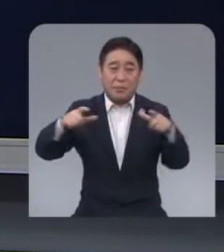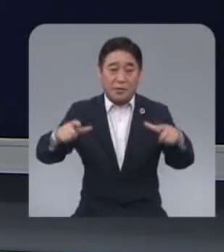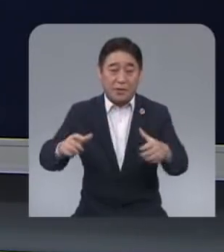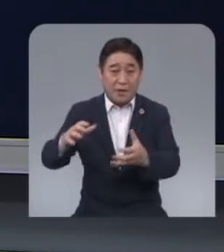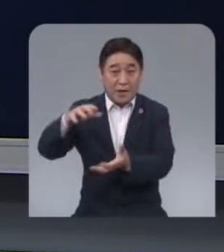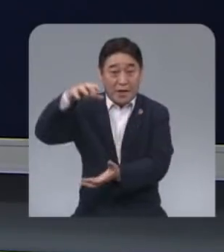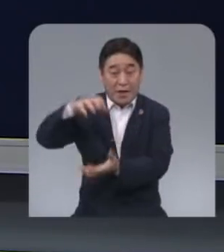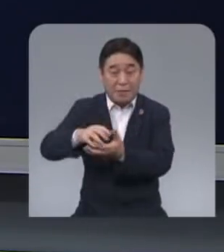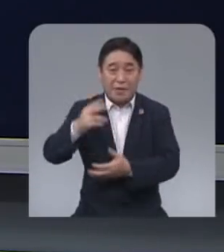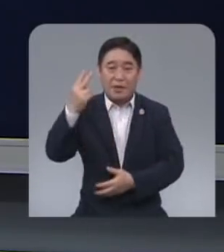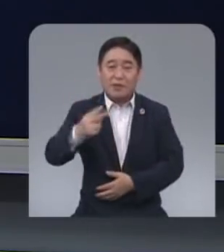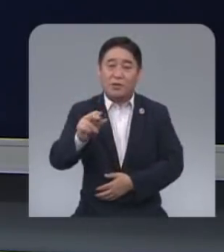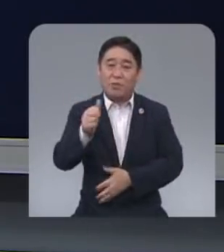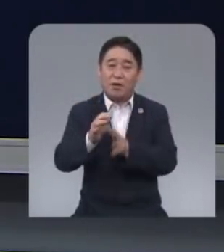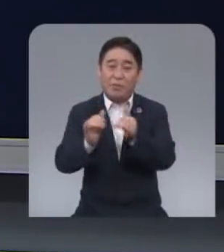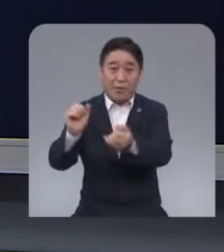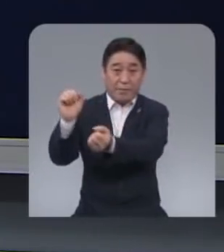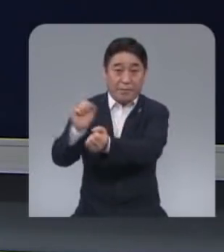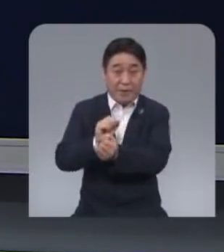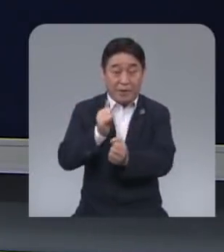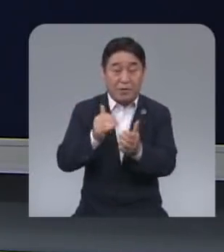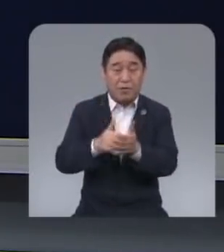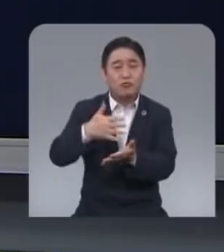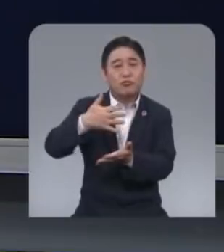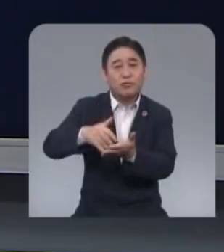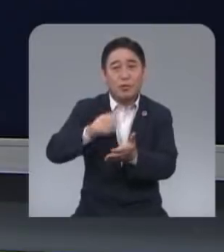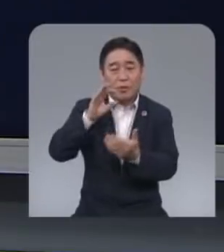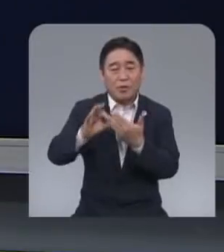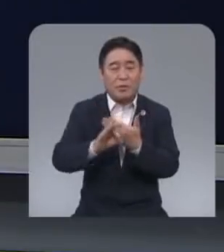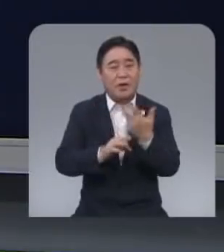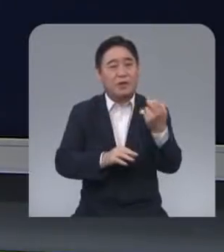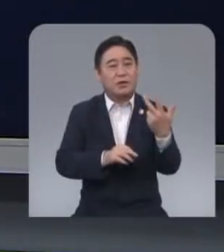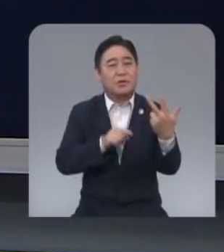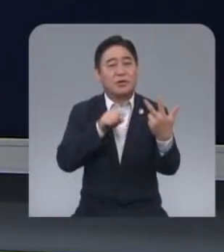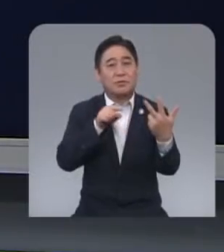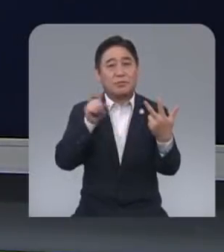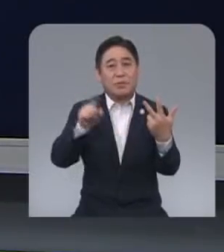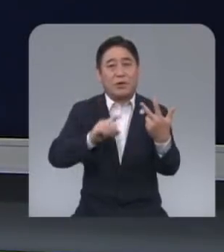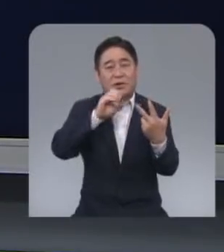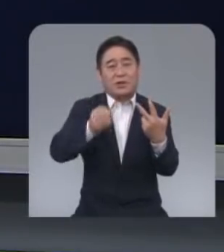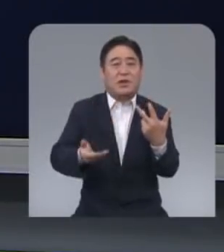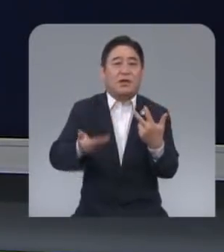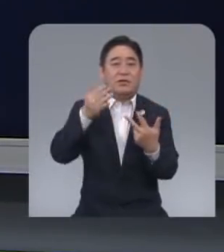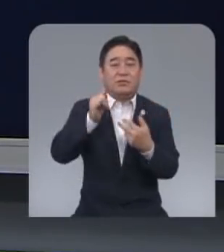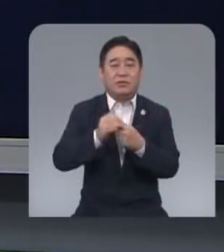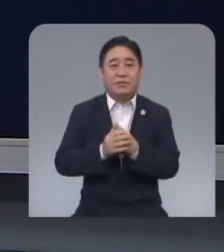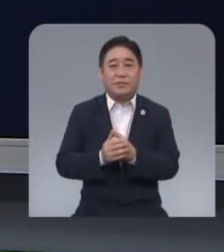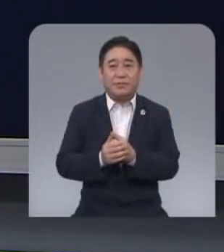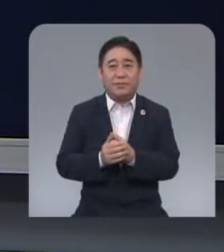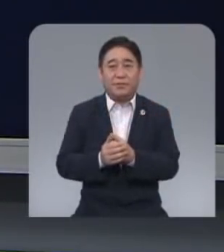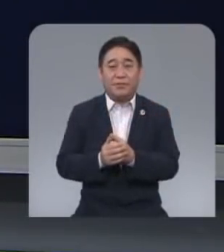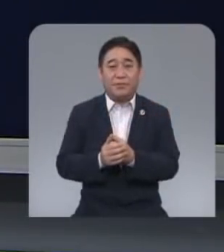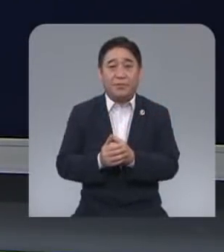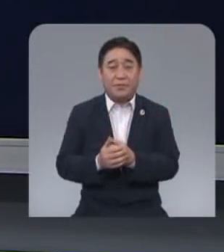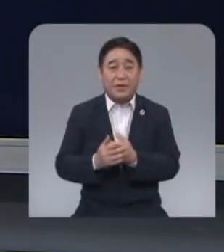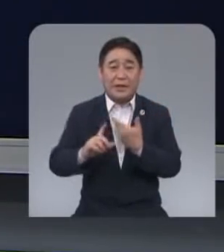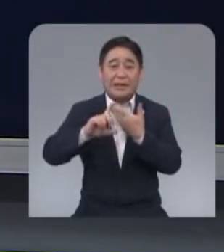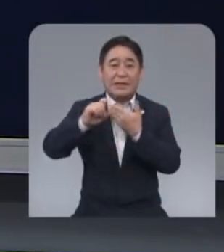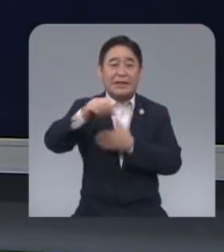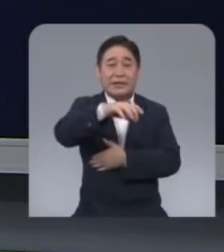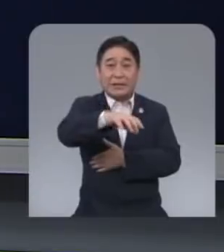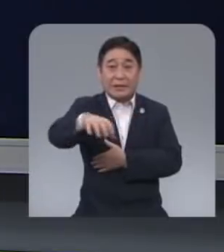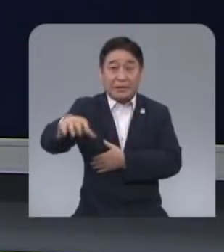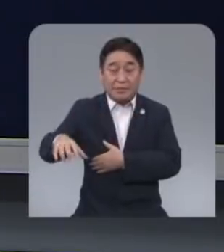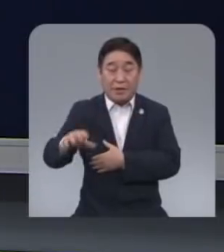수도권에서만 2,500명 정도 확진자가 나왔고 비율로 봤을 때 77%를 넘었습니다. 비수도권 지역